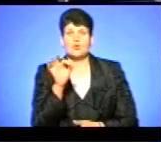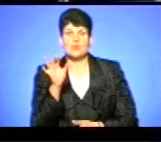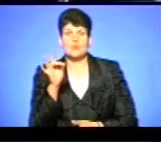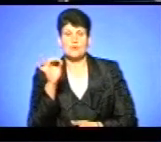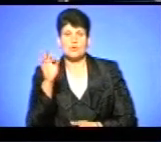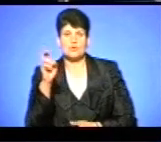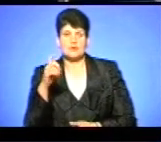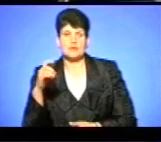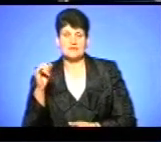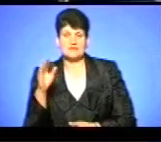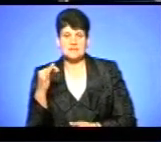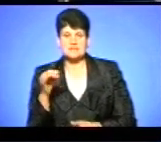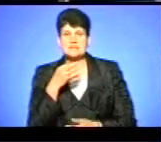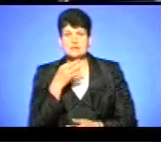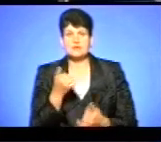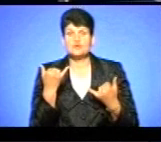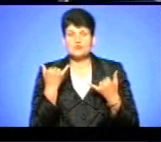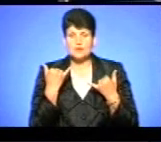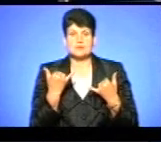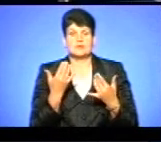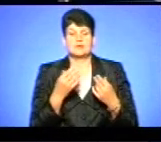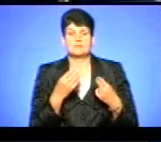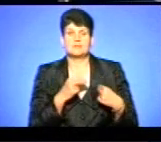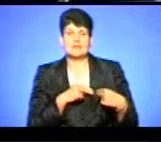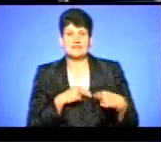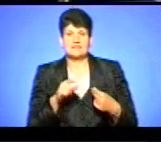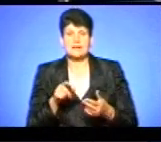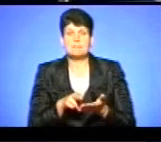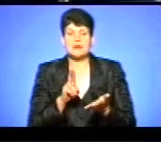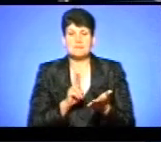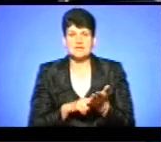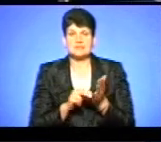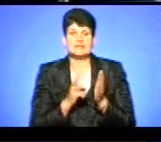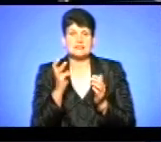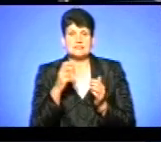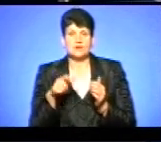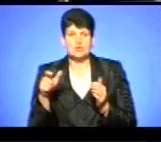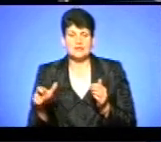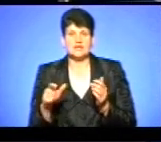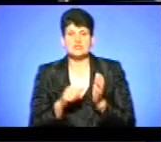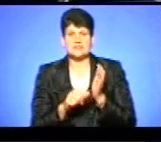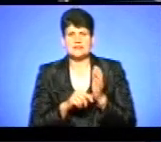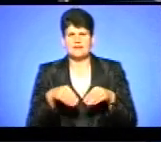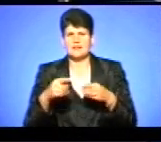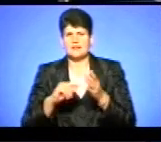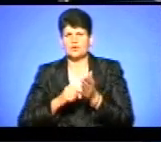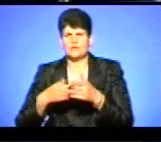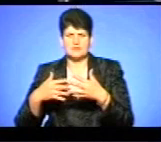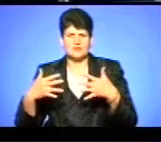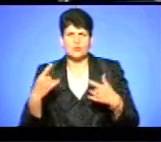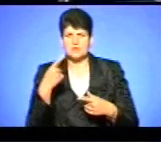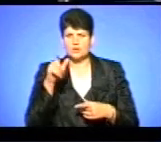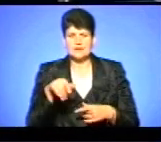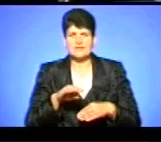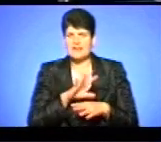сьогодні працівники паспортного столу приписали 300 людей, 60-м видали довідки різного типу. Одній людині не встигли надати